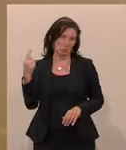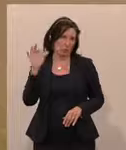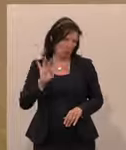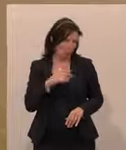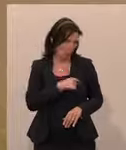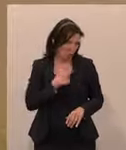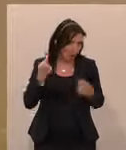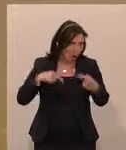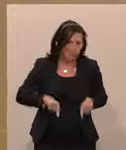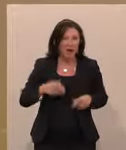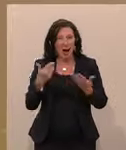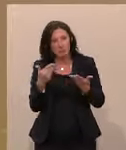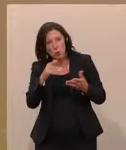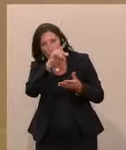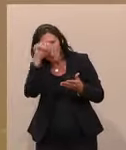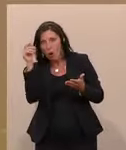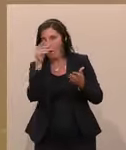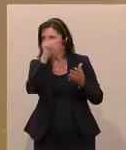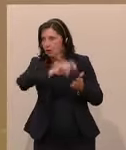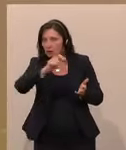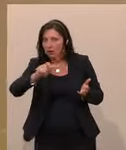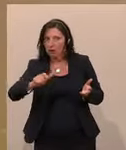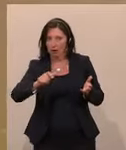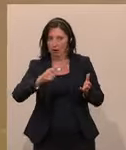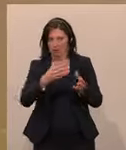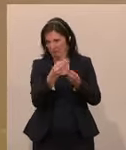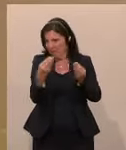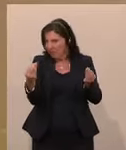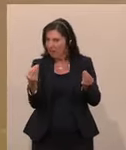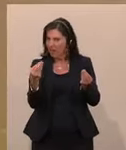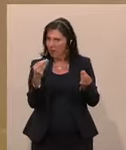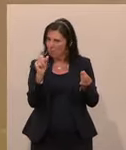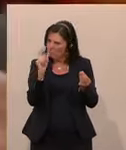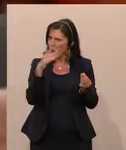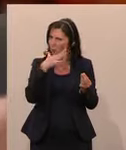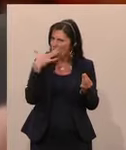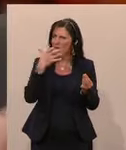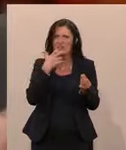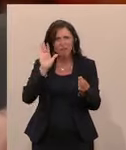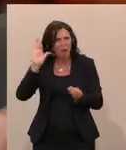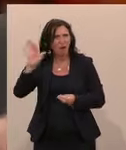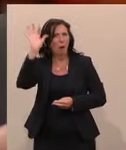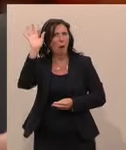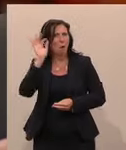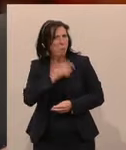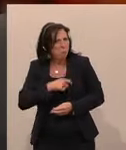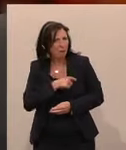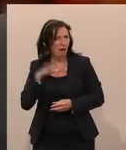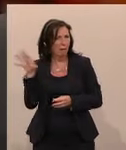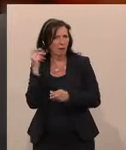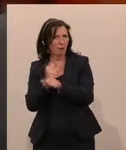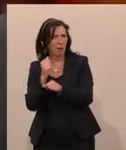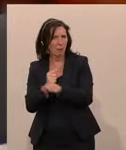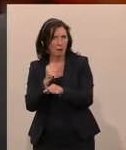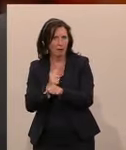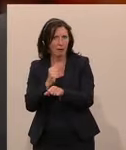FPÖ, dass solche Leute in größerer Anzahl bei Ihnen mitwirken wollen. Und das ist eine Aufgabe, die schlichtweg nur Sie